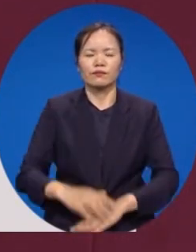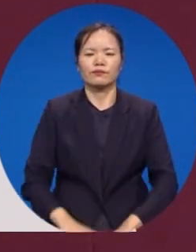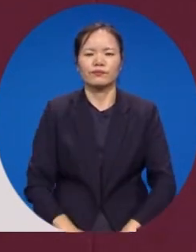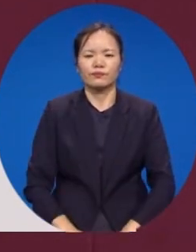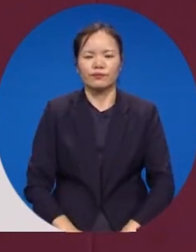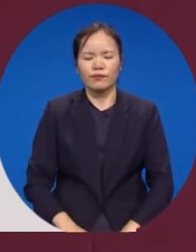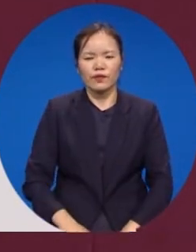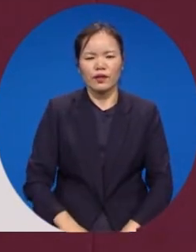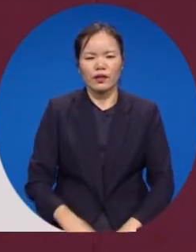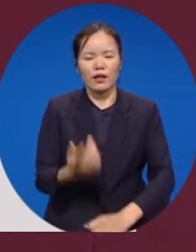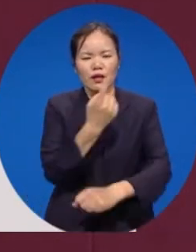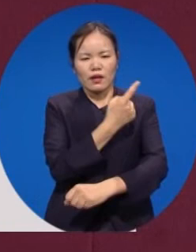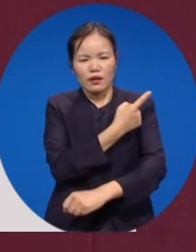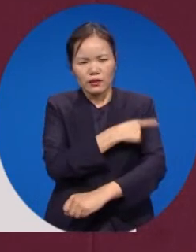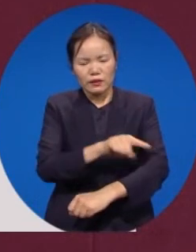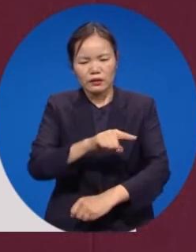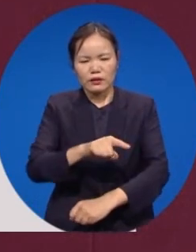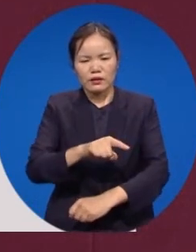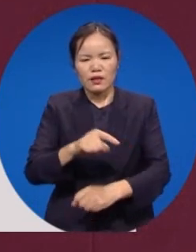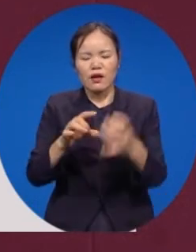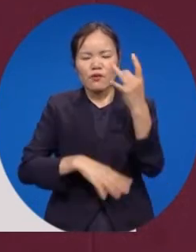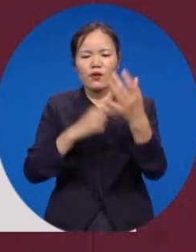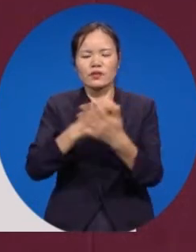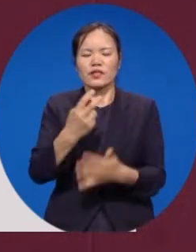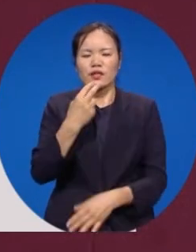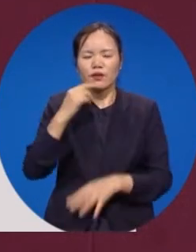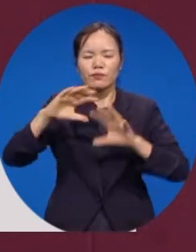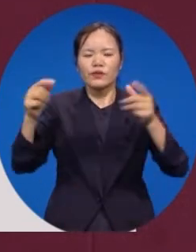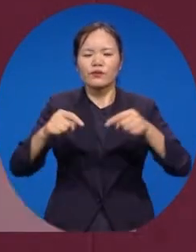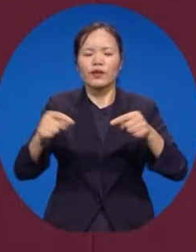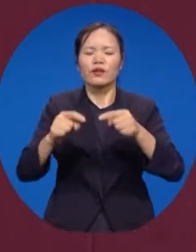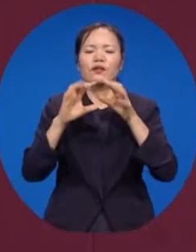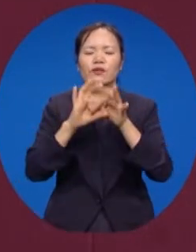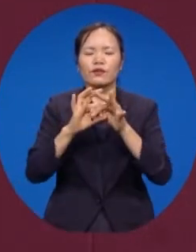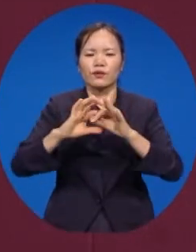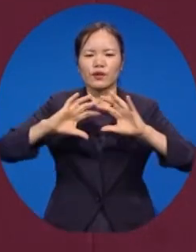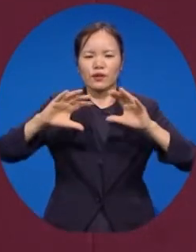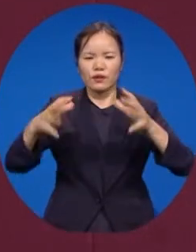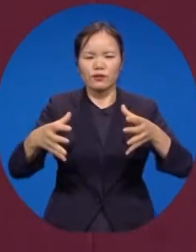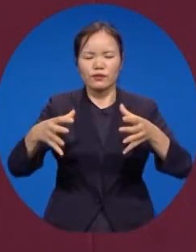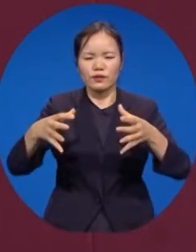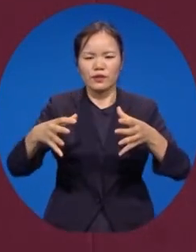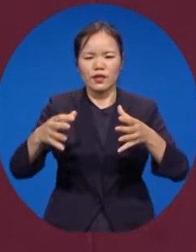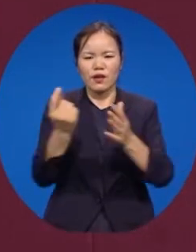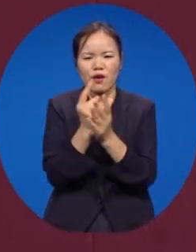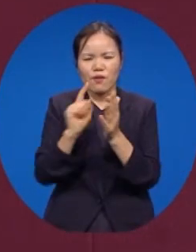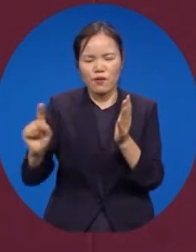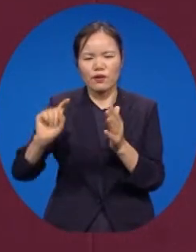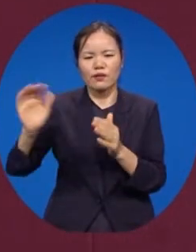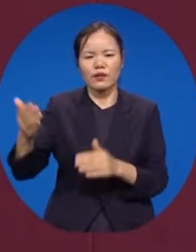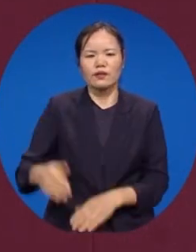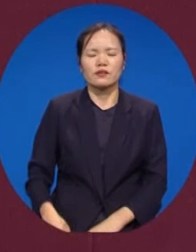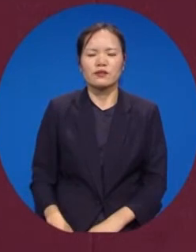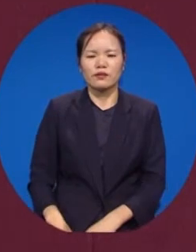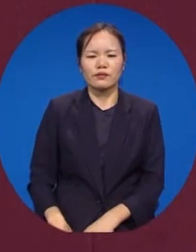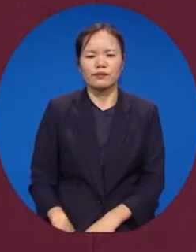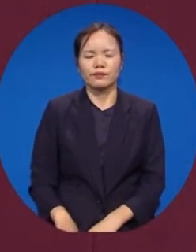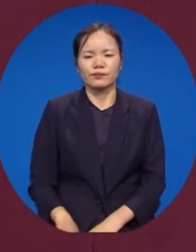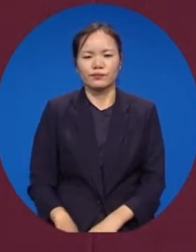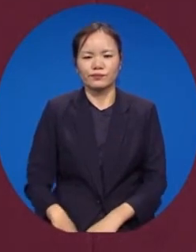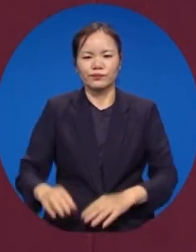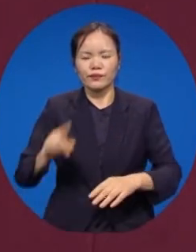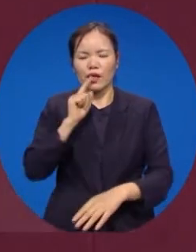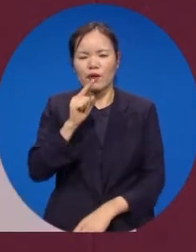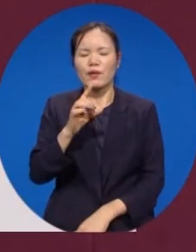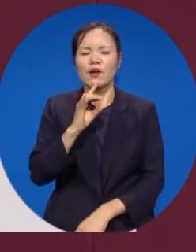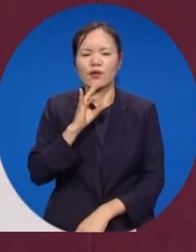무능과 무원칙한 외교로 국제적인 고립을 자초했습니다. 달콤한 구두 평화로